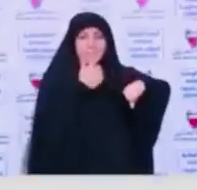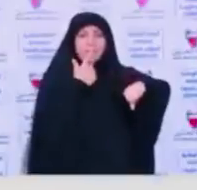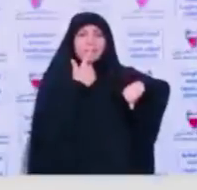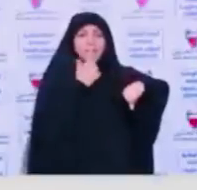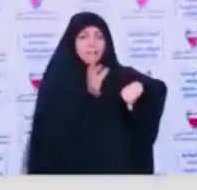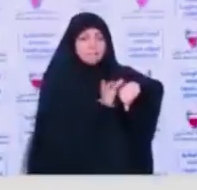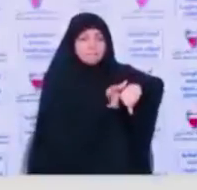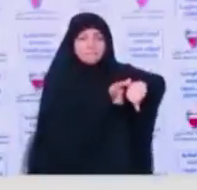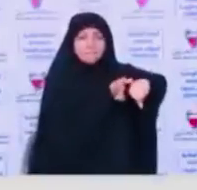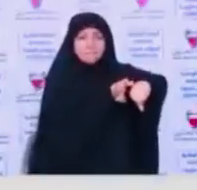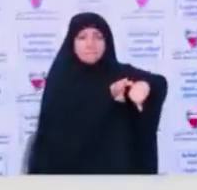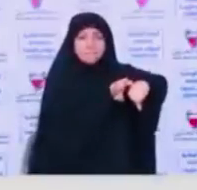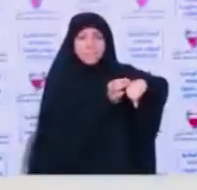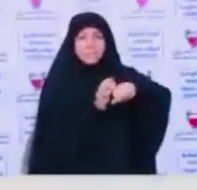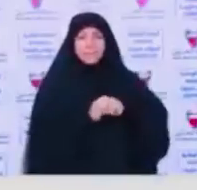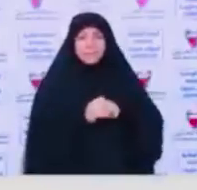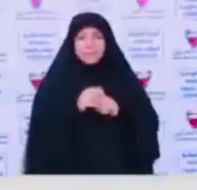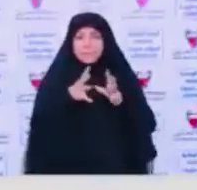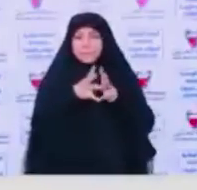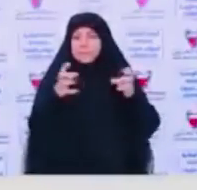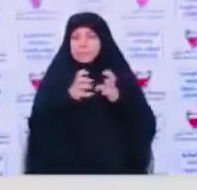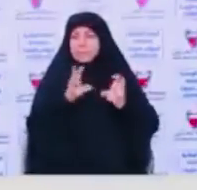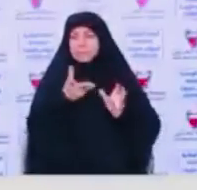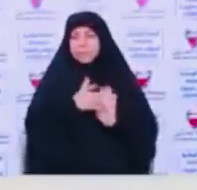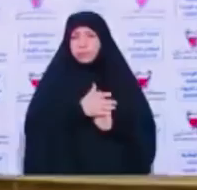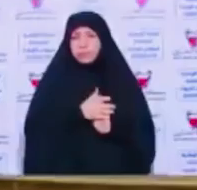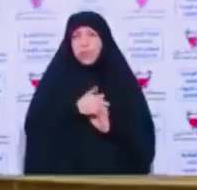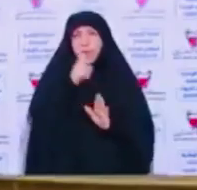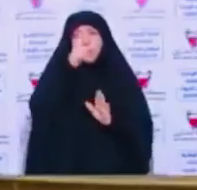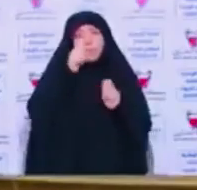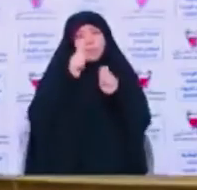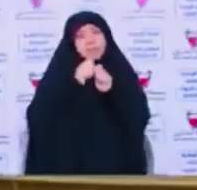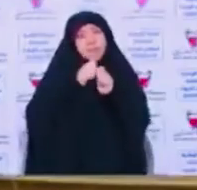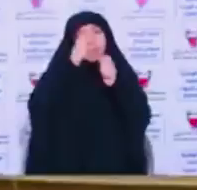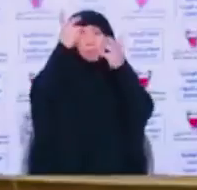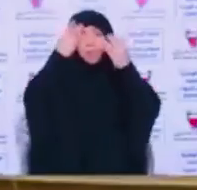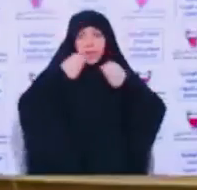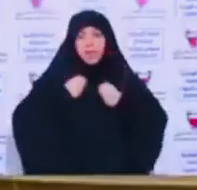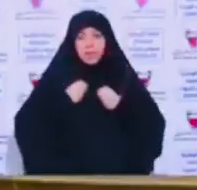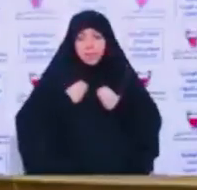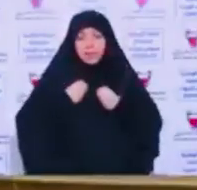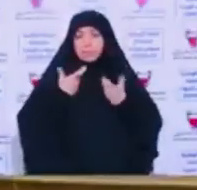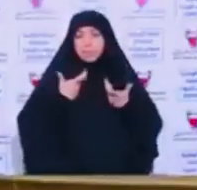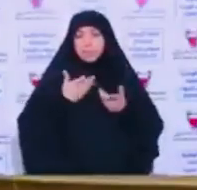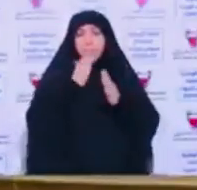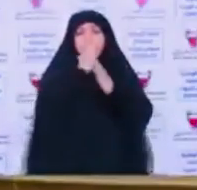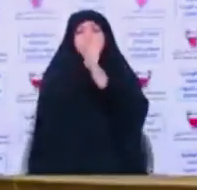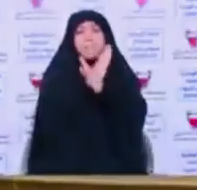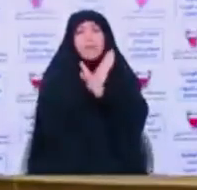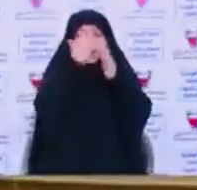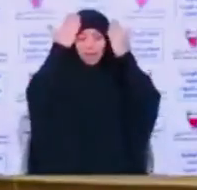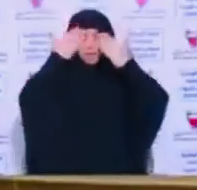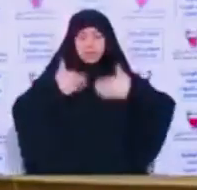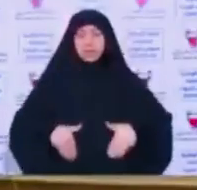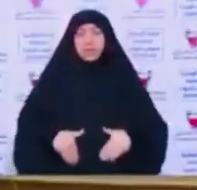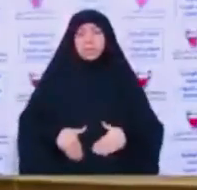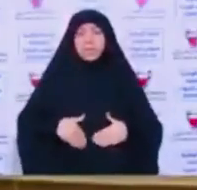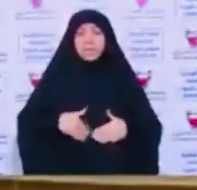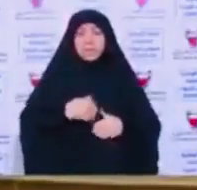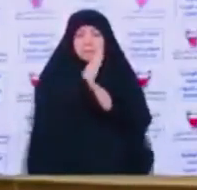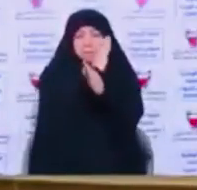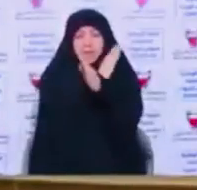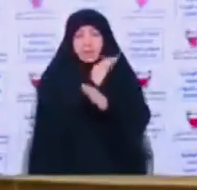سبحانه وتعالى عطانا في جهاز المناعة في جسم الإنسان. جهاز المناعة فعلا من أهم الأجهزة